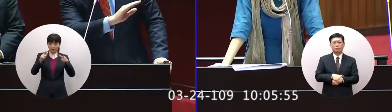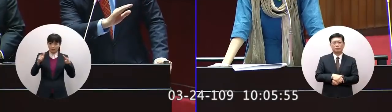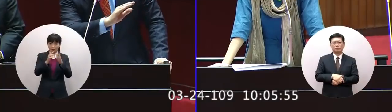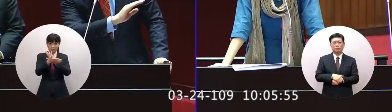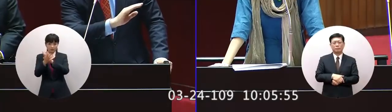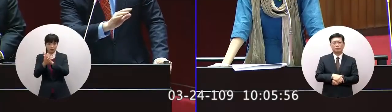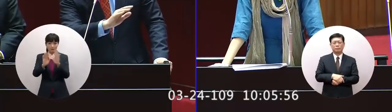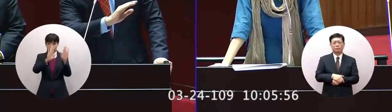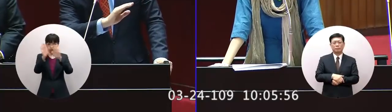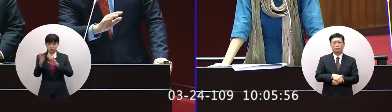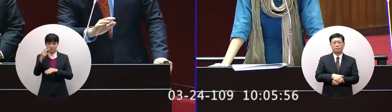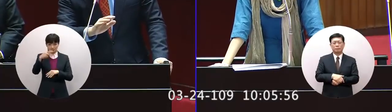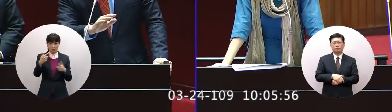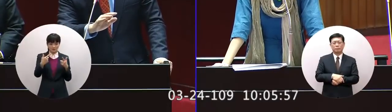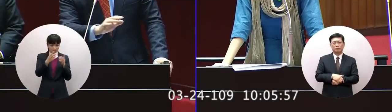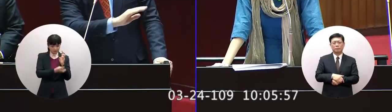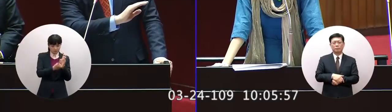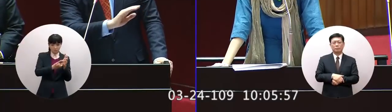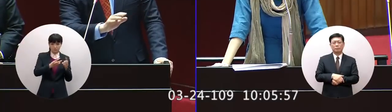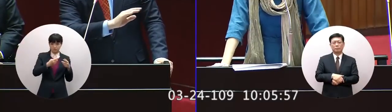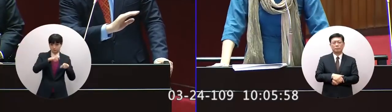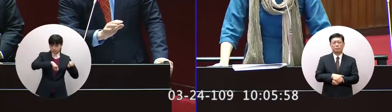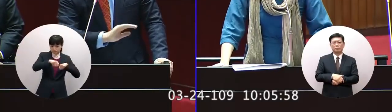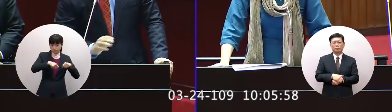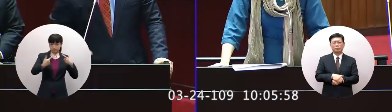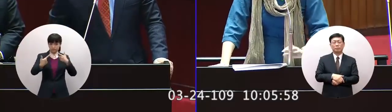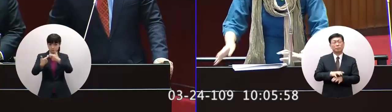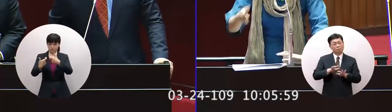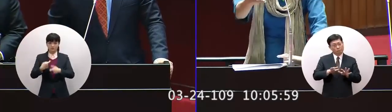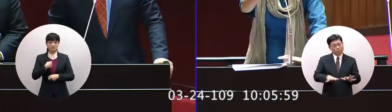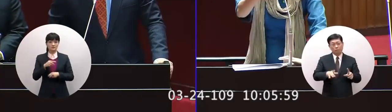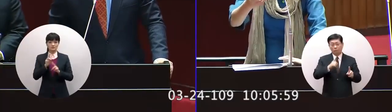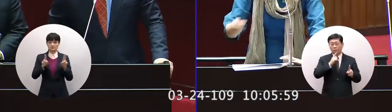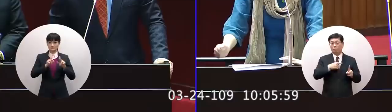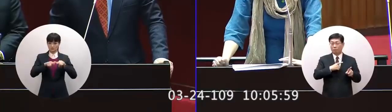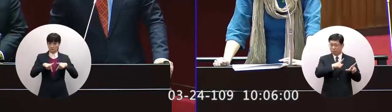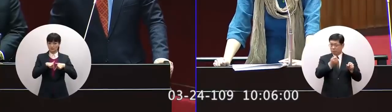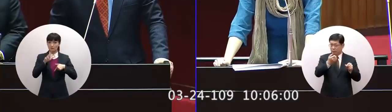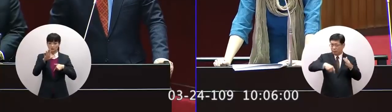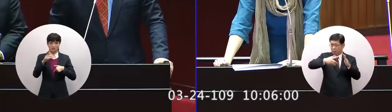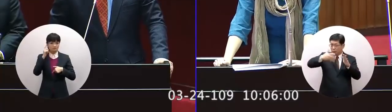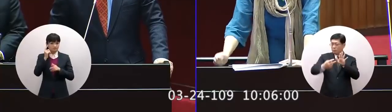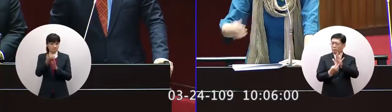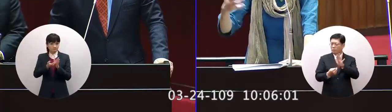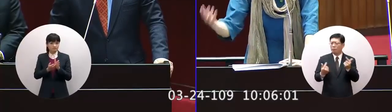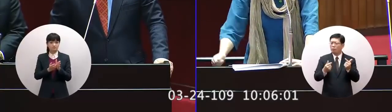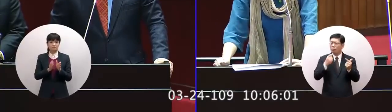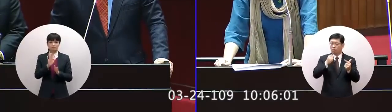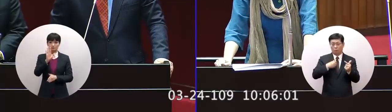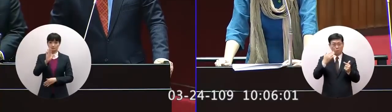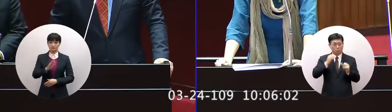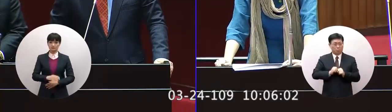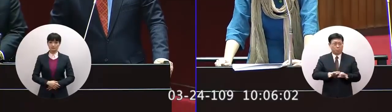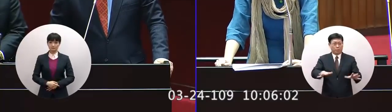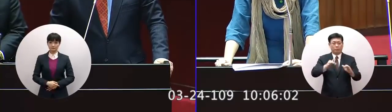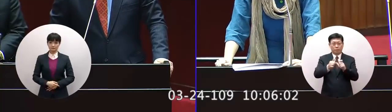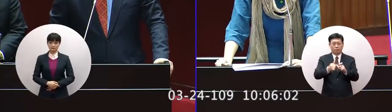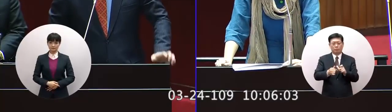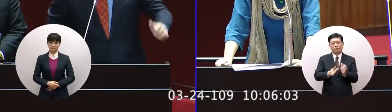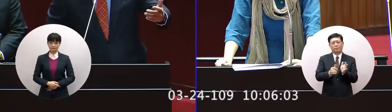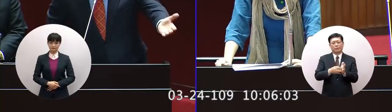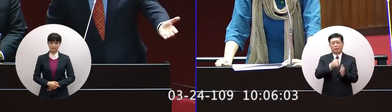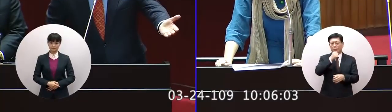其实每一个我们在疫情指挥中心都有做相关的沙盘推演。 现在根据刚刚院长的讲法，就是大规模的社区感染嘛，